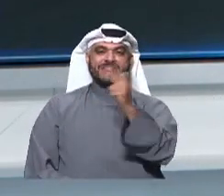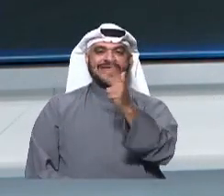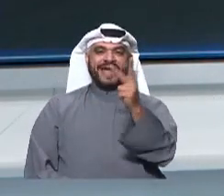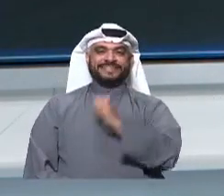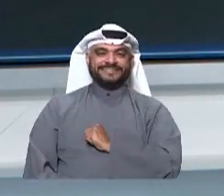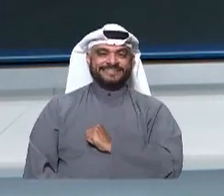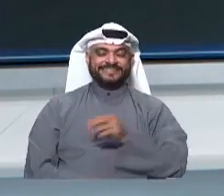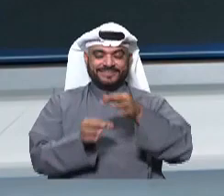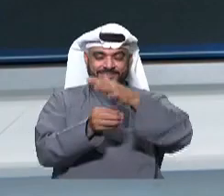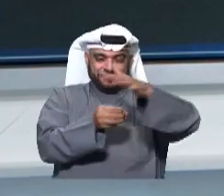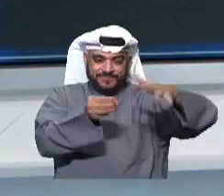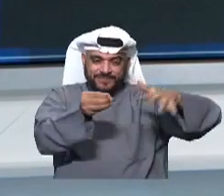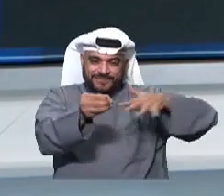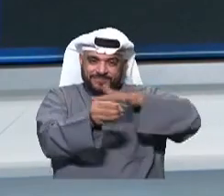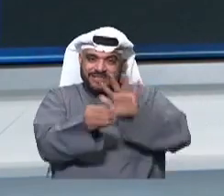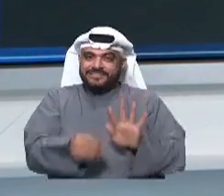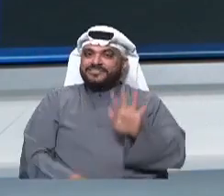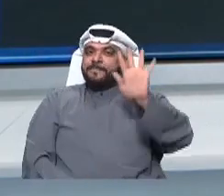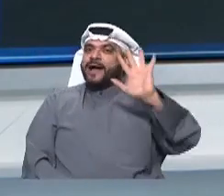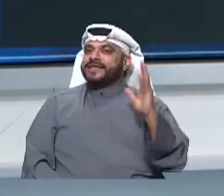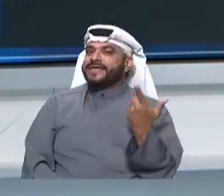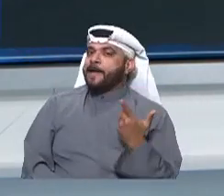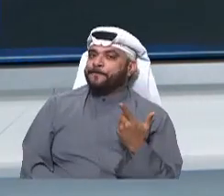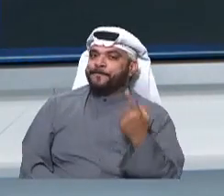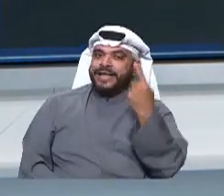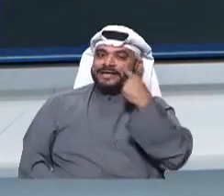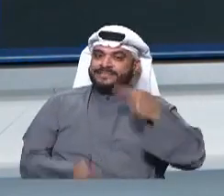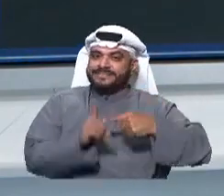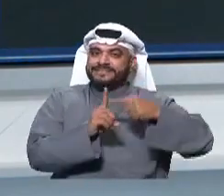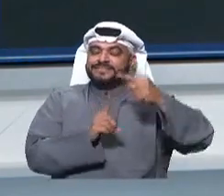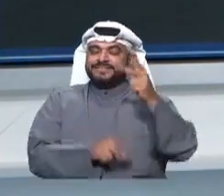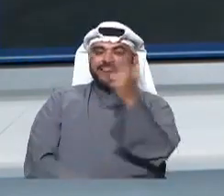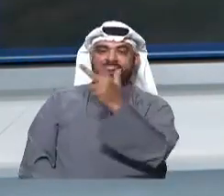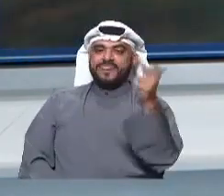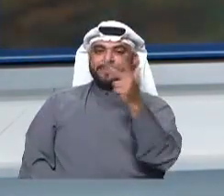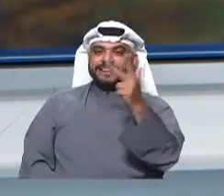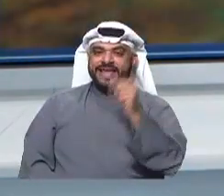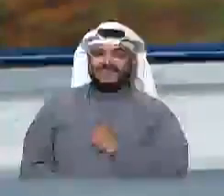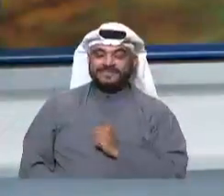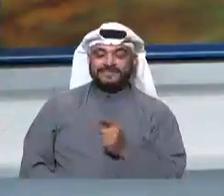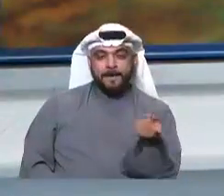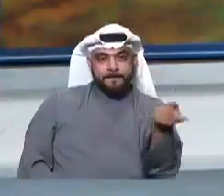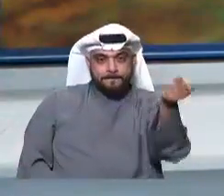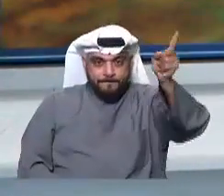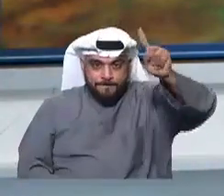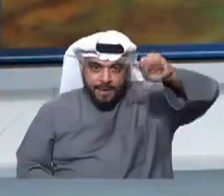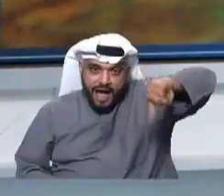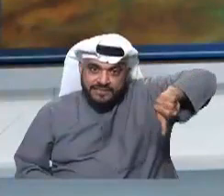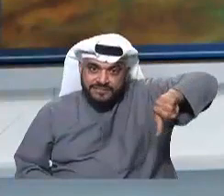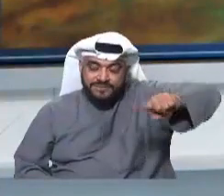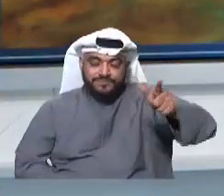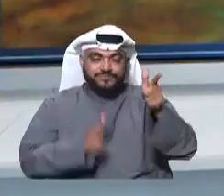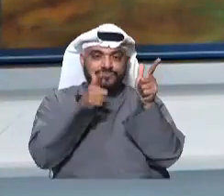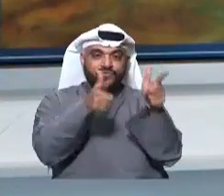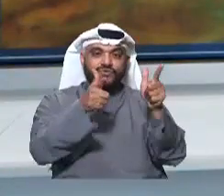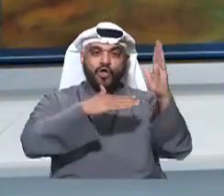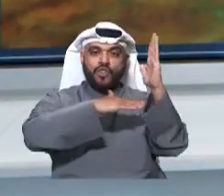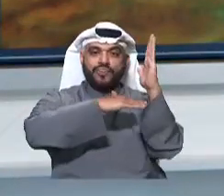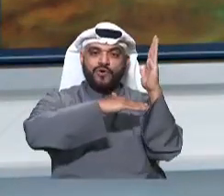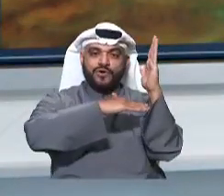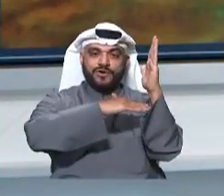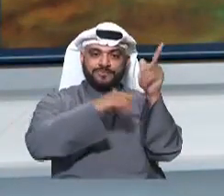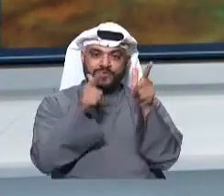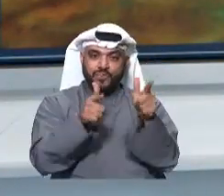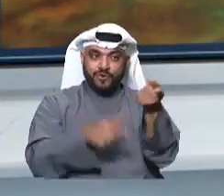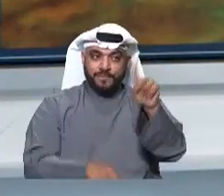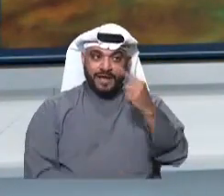زرنا الشمالية وأربا بوبيان وفيلتشا قد تصل إلى 18 درجة مئوية. في مساء الغد استمرار لفرص الأمطار إن شاء الله، قد تكون